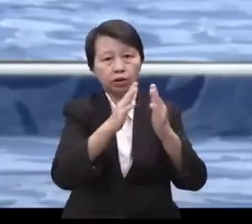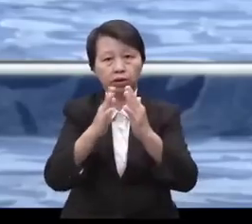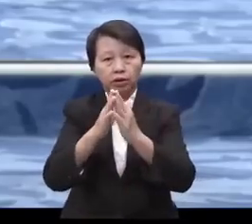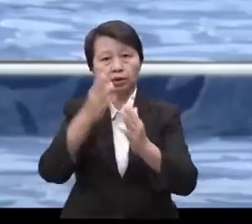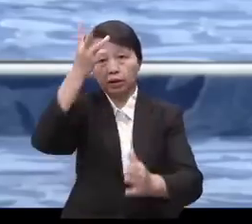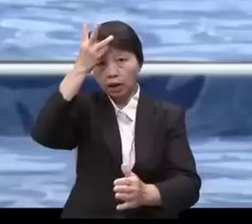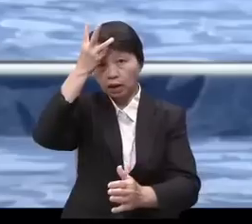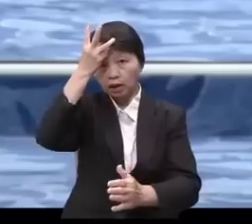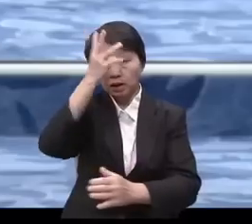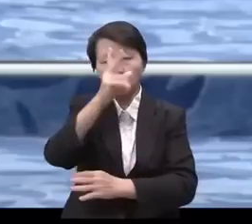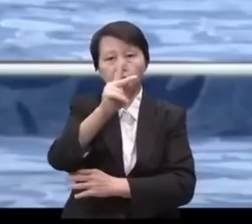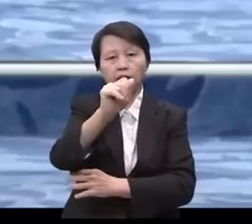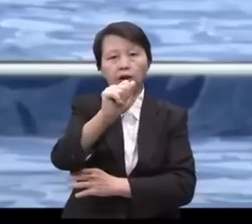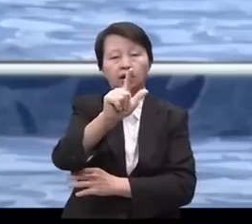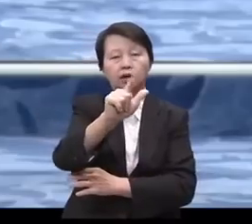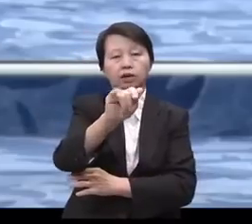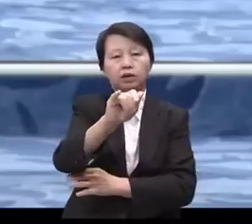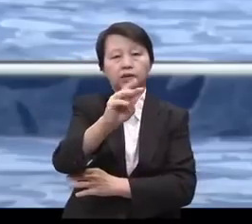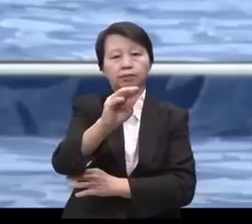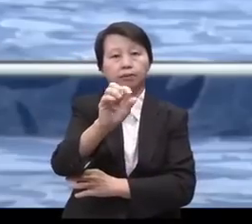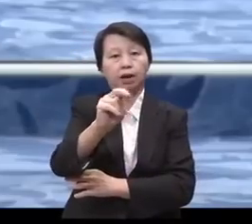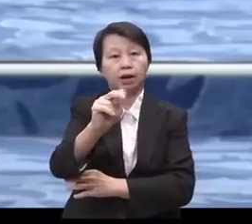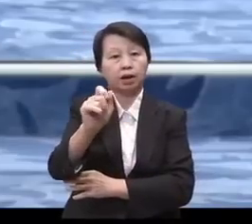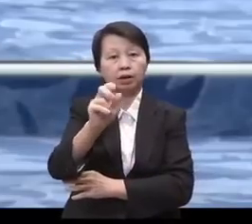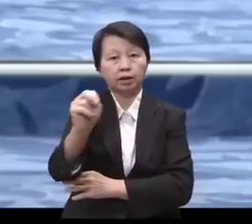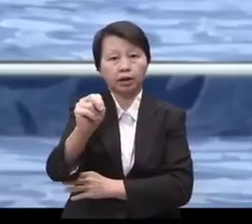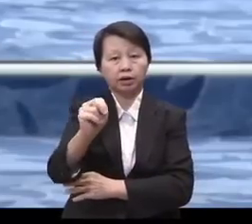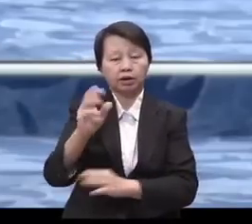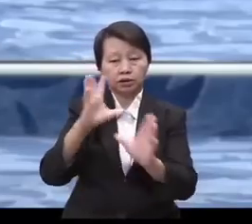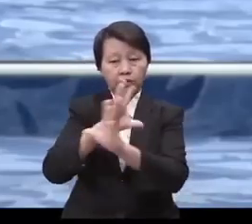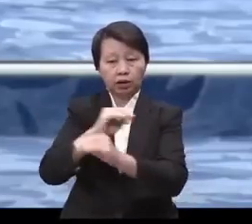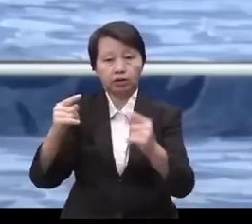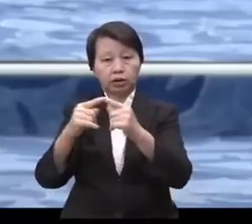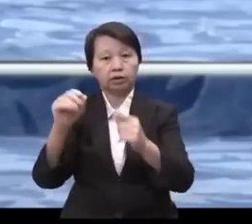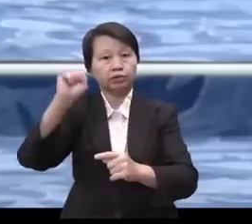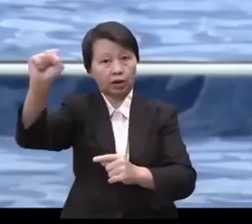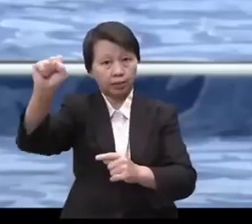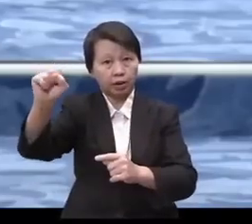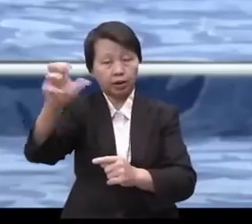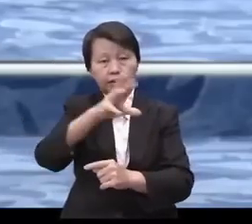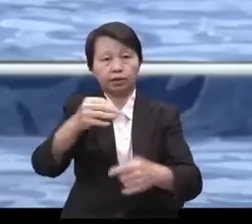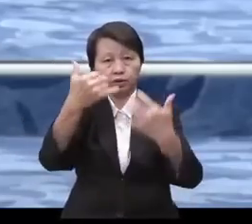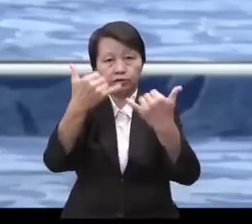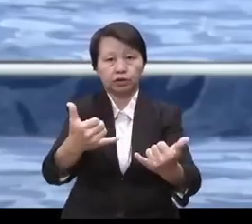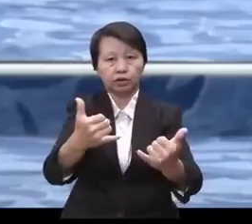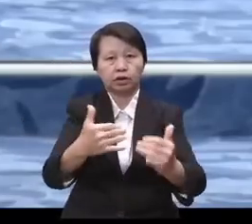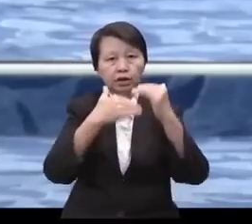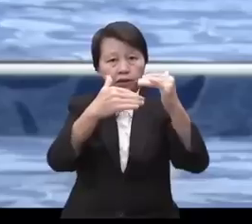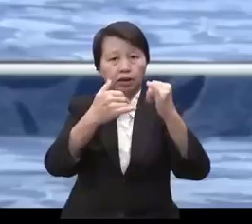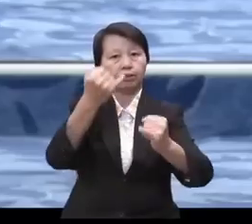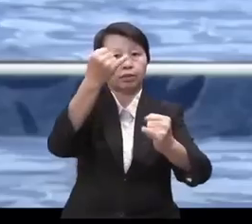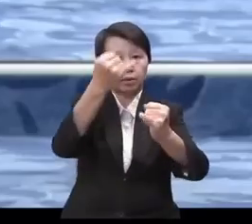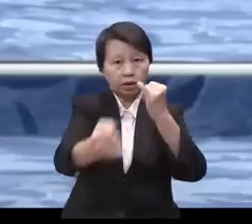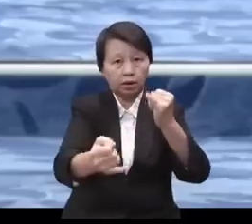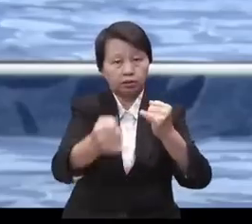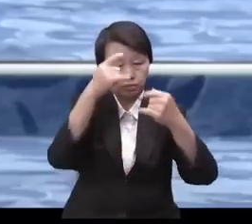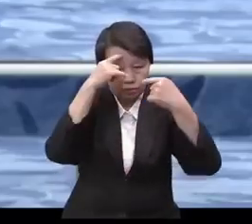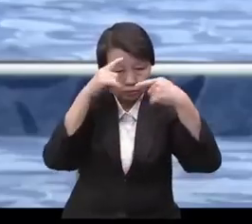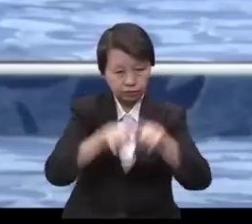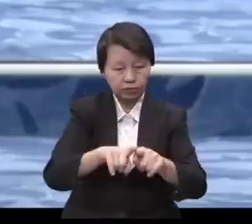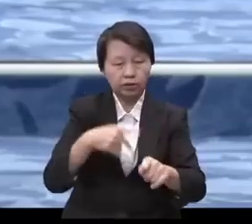Kalimantan, Sarawak ke Sabah, dan sekarang tahap akhir persetujuan